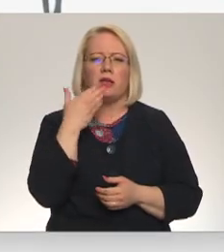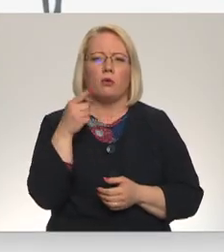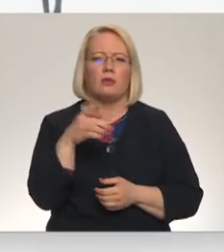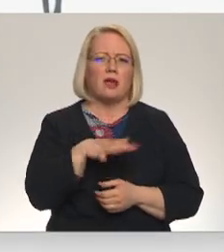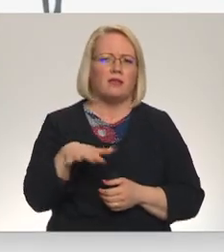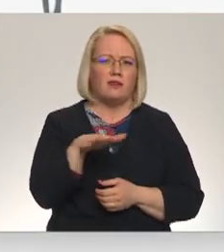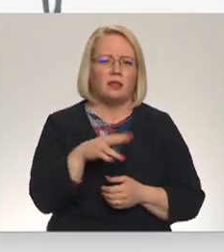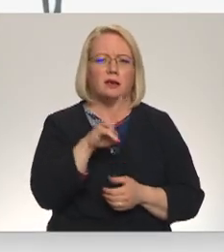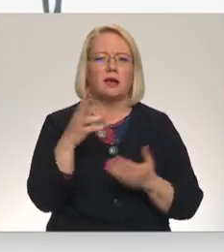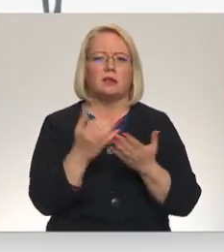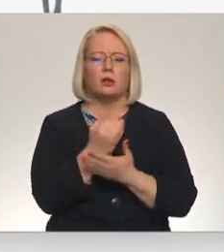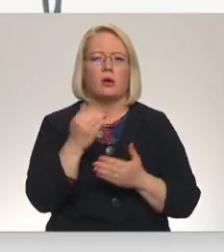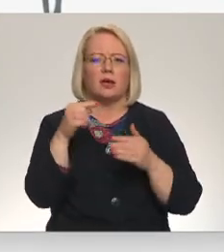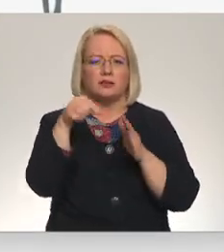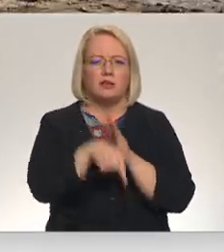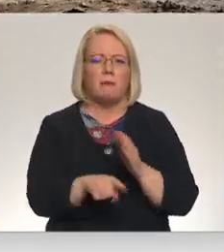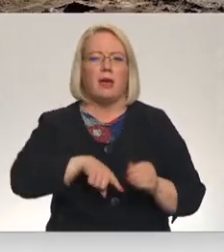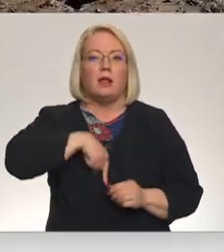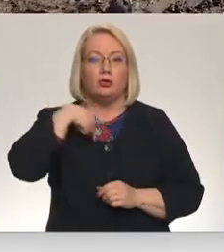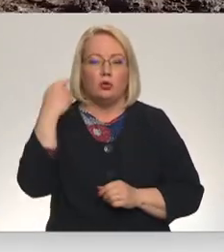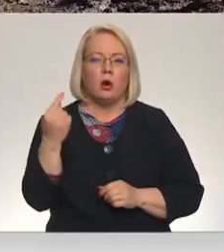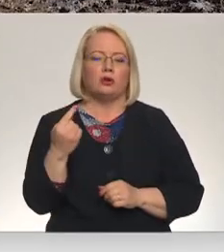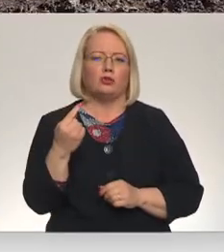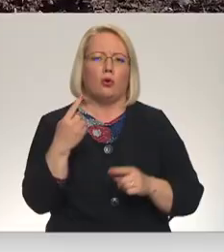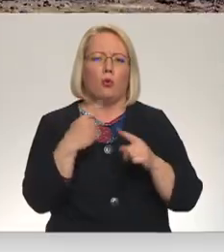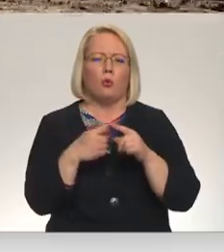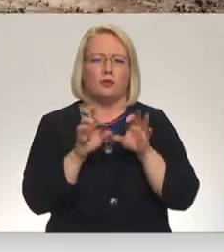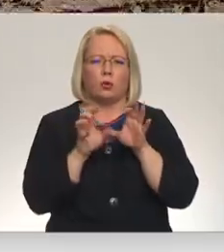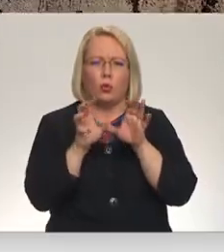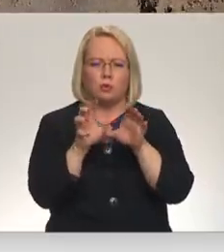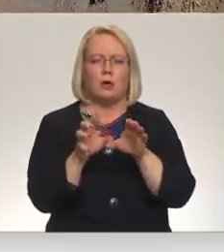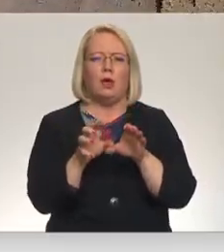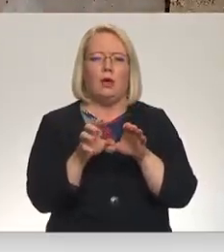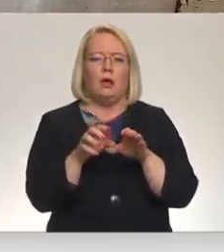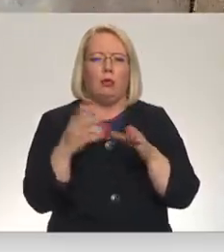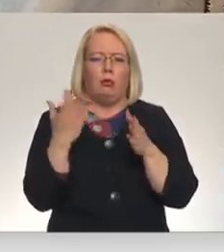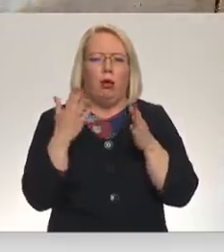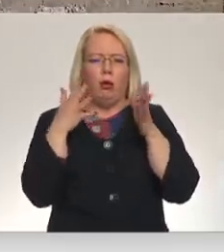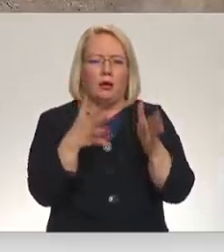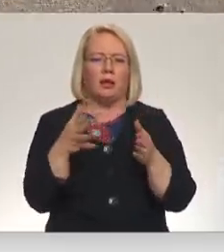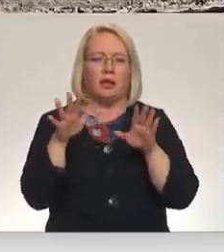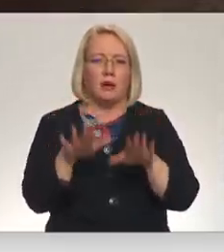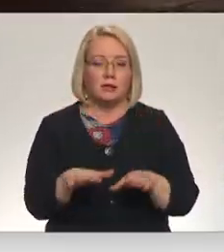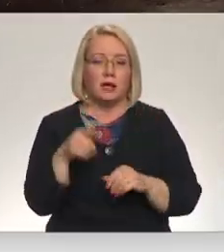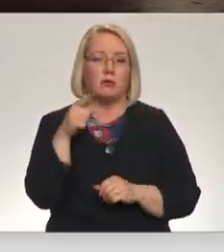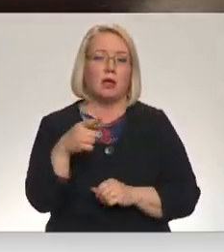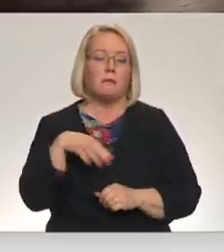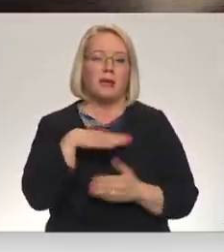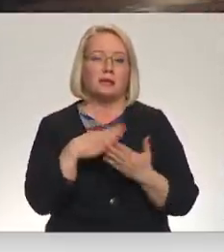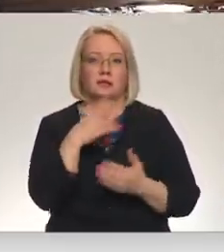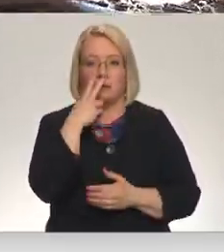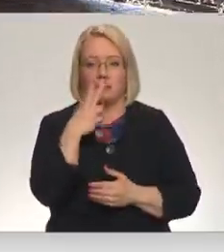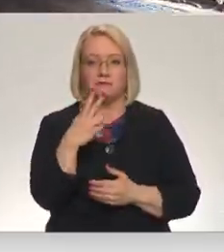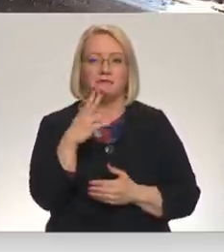vides, kas atrodas zemē ilgstoši un trūda, tas noteikti kaut kādu ietekmi atstāja, bet nu, jau mēs esam uz